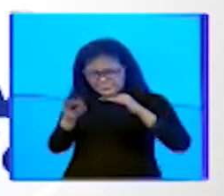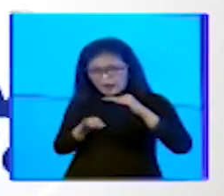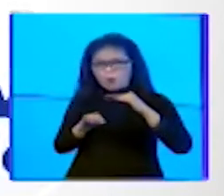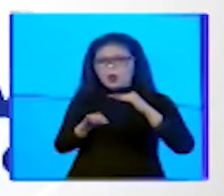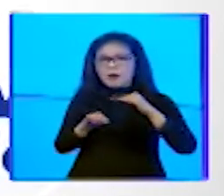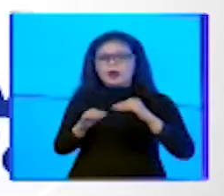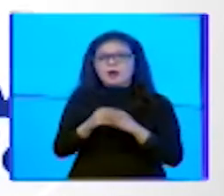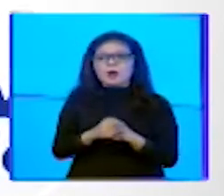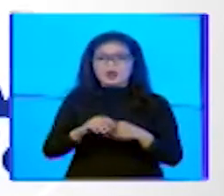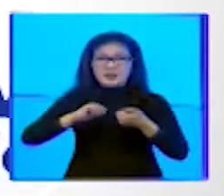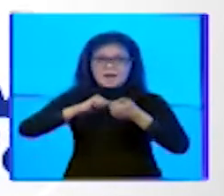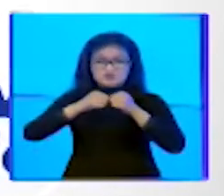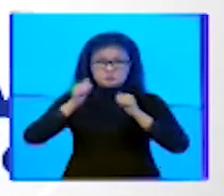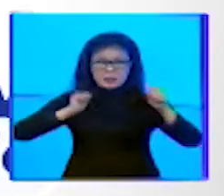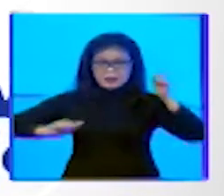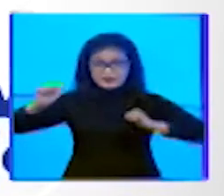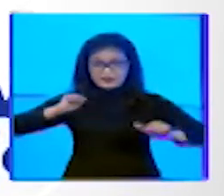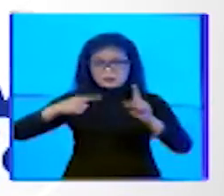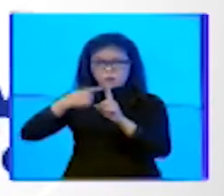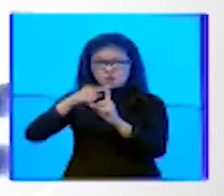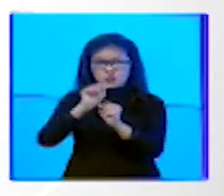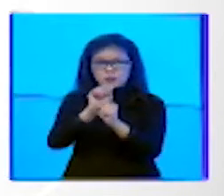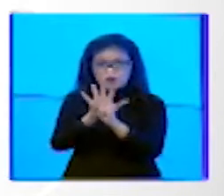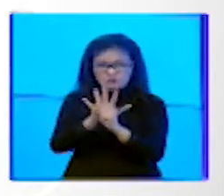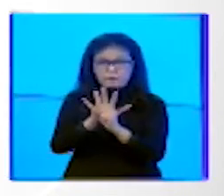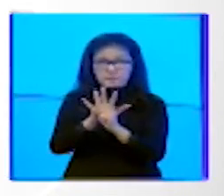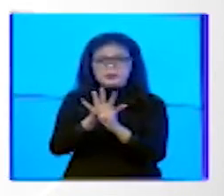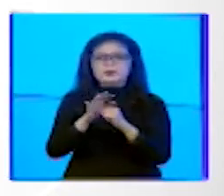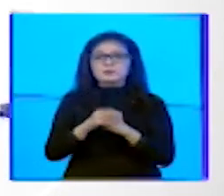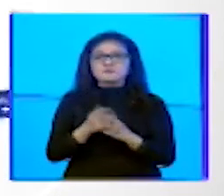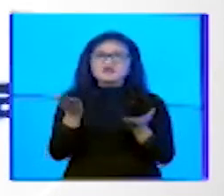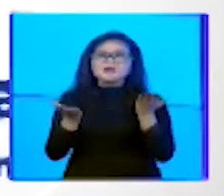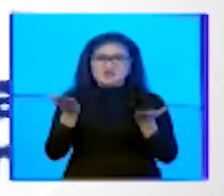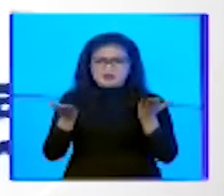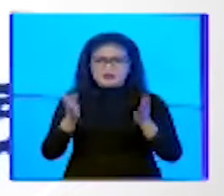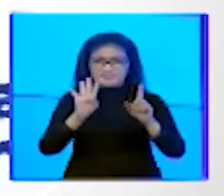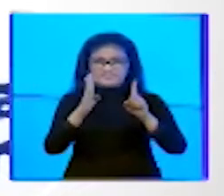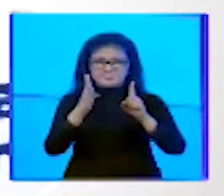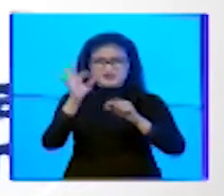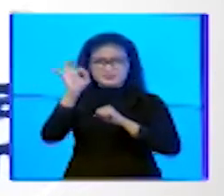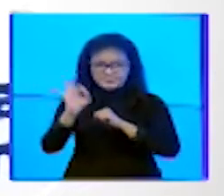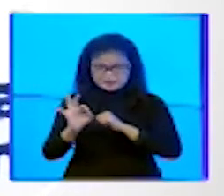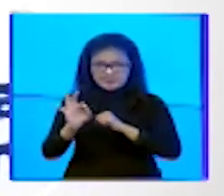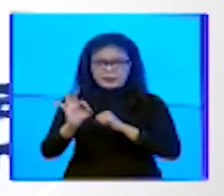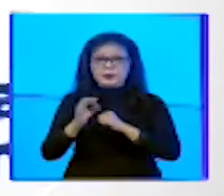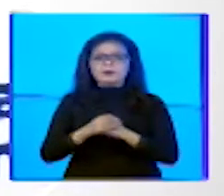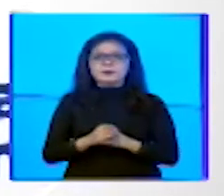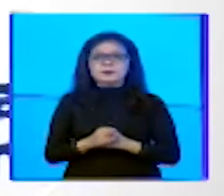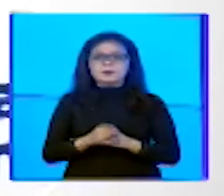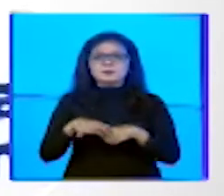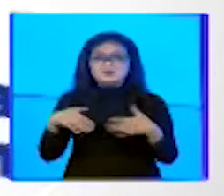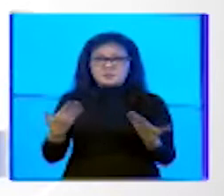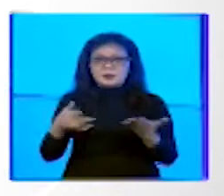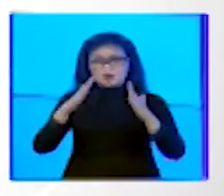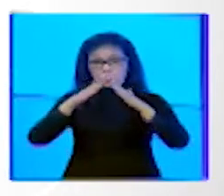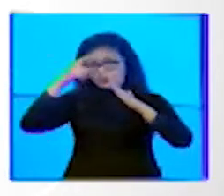Tingkat kasus aktif di bawah rata-rata tingkat kasus aktif nasional yaitu sekitar 14%. Dan tingkat keterisian rumah sakit untuk